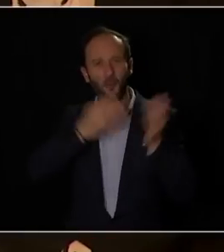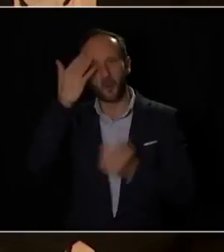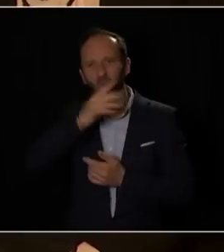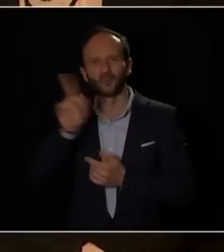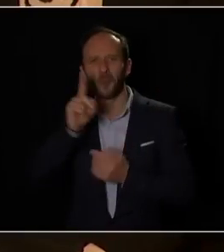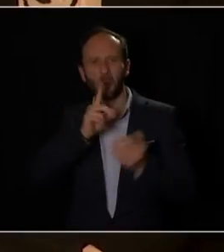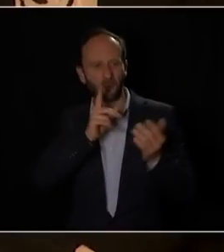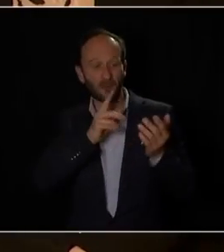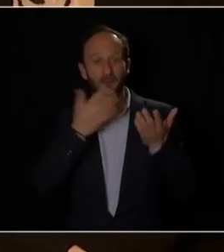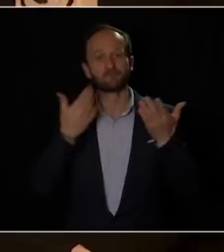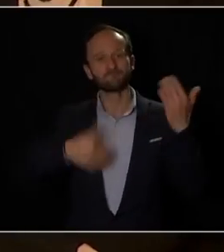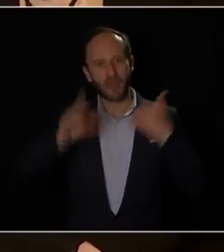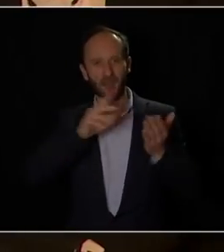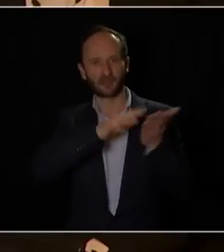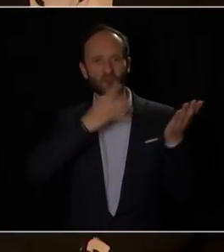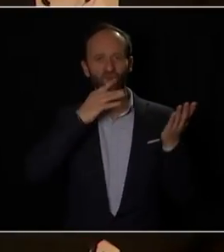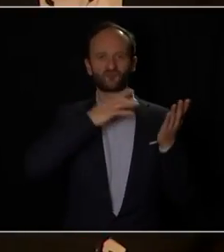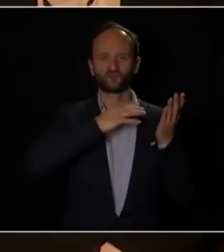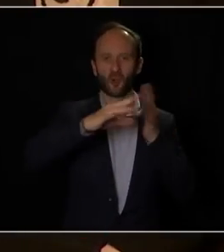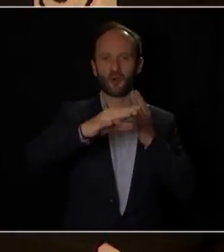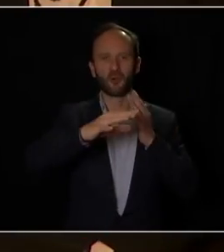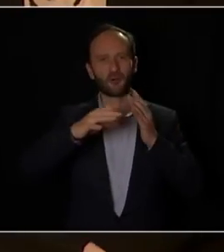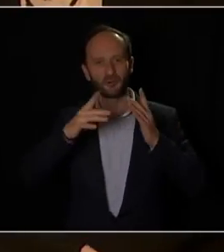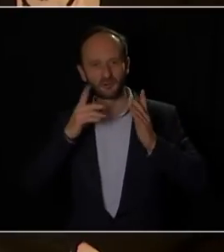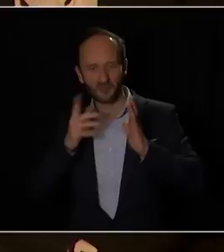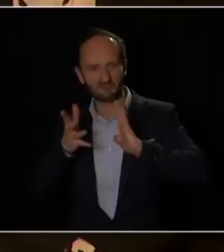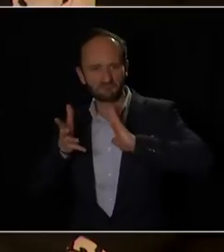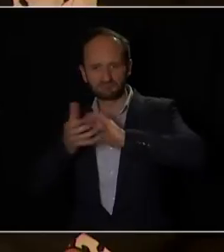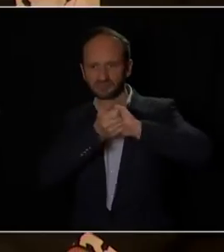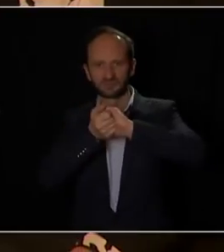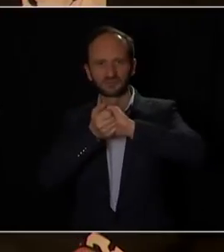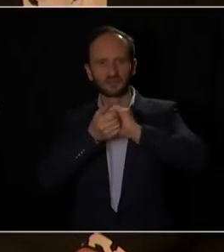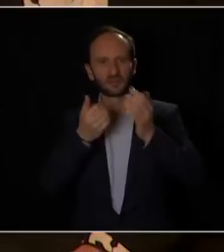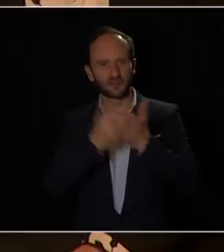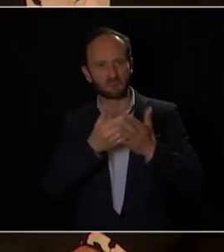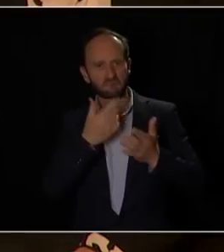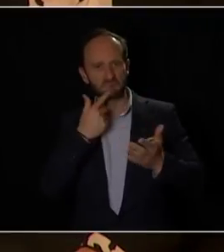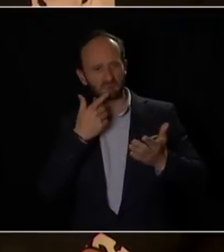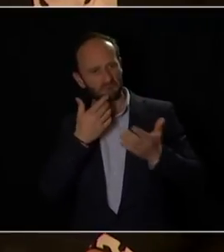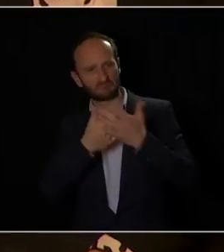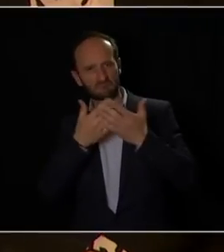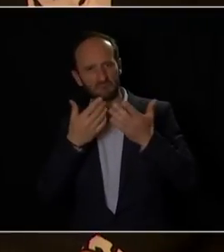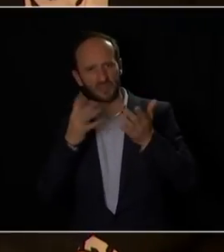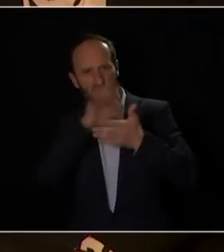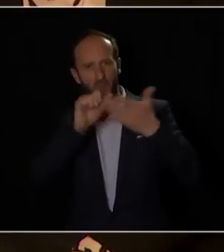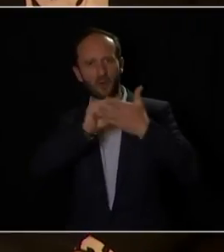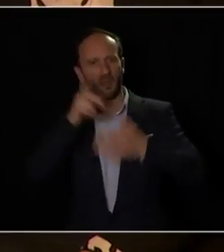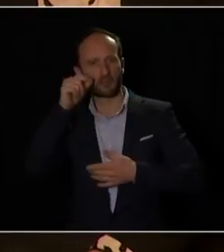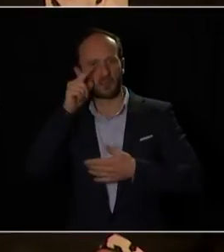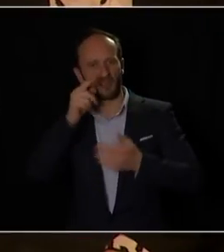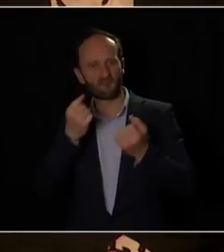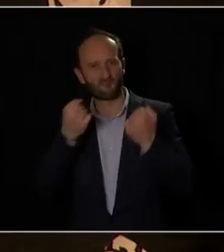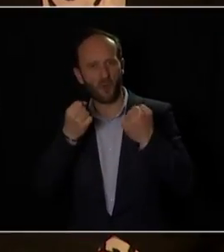chant fédérateur, incarnation d'une République forte et indivisible. Au-delà des